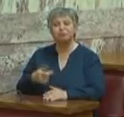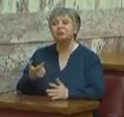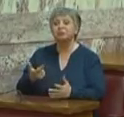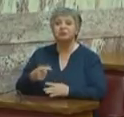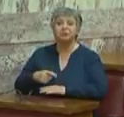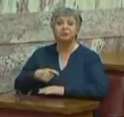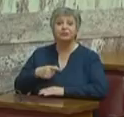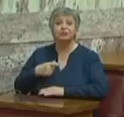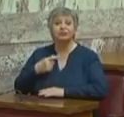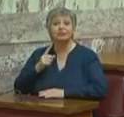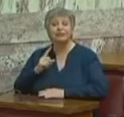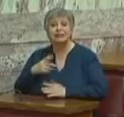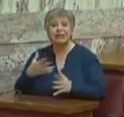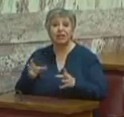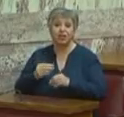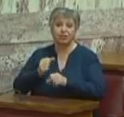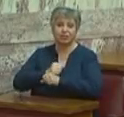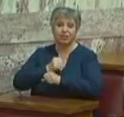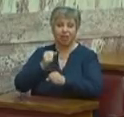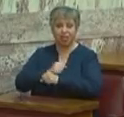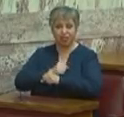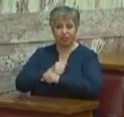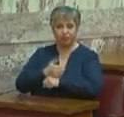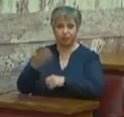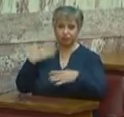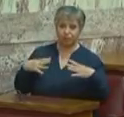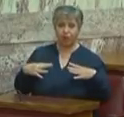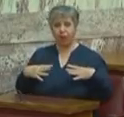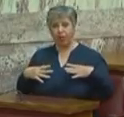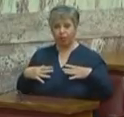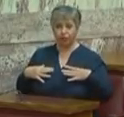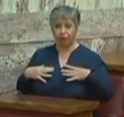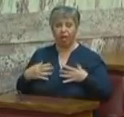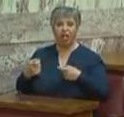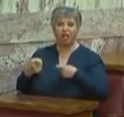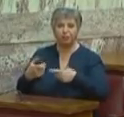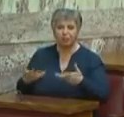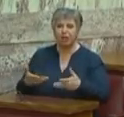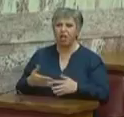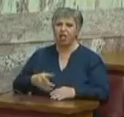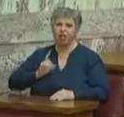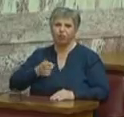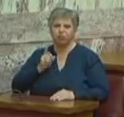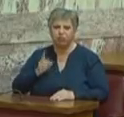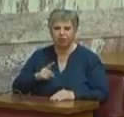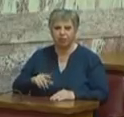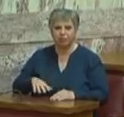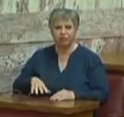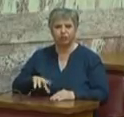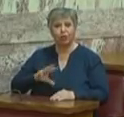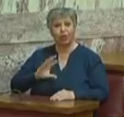οι λεονταρισμοί, οι εκβιασμοί, οι απειλές έχουν κοντά